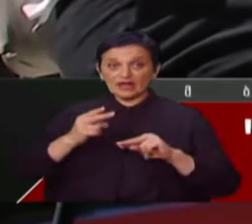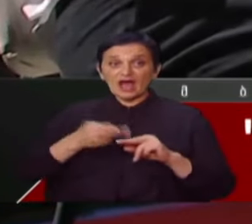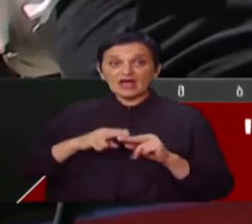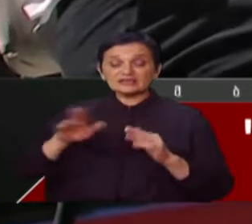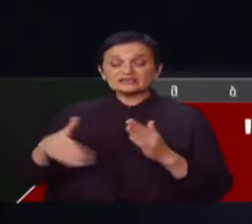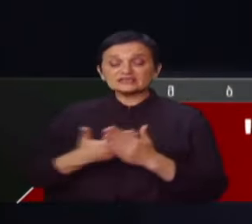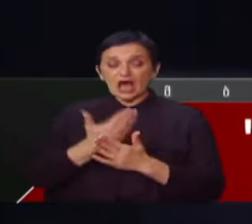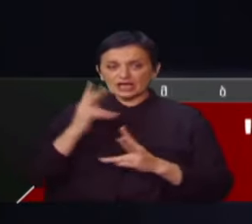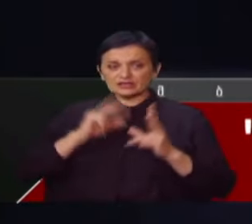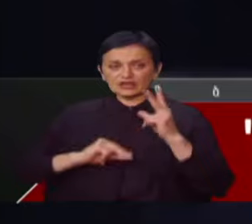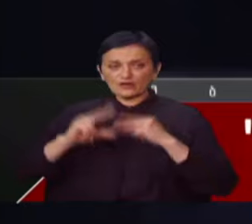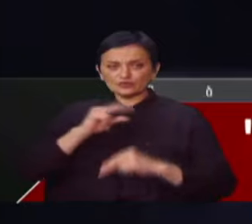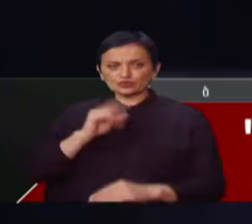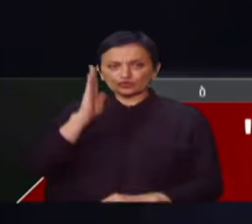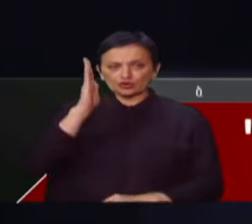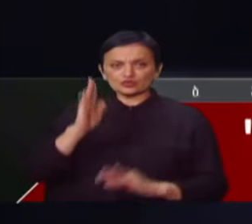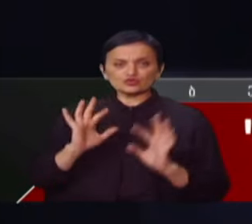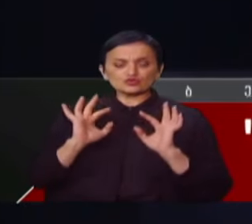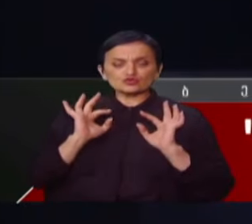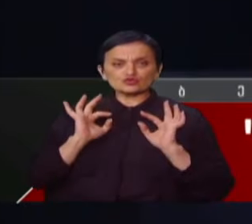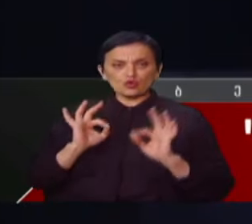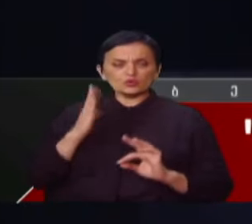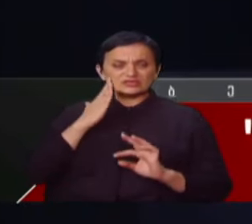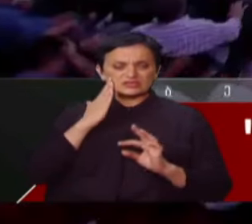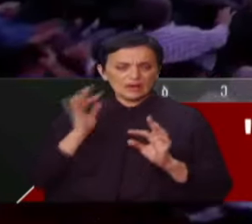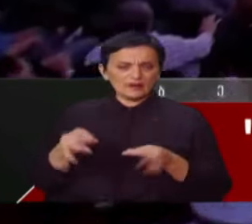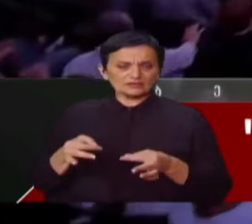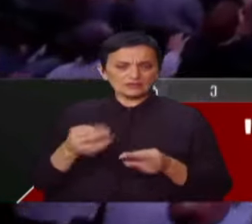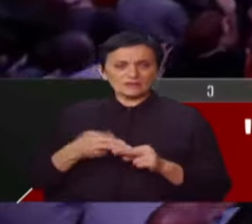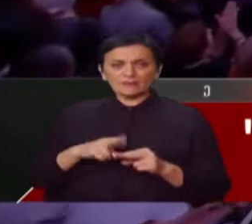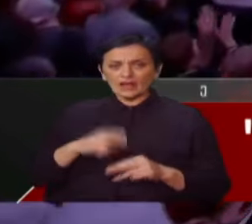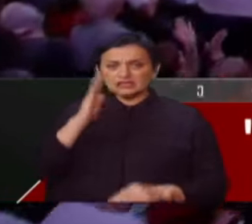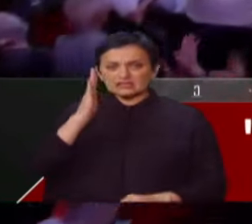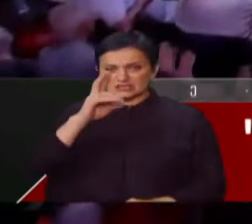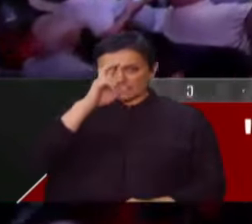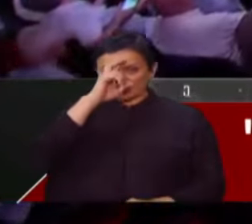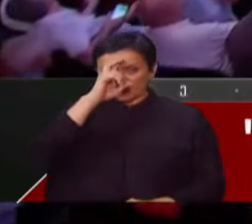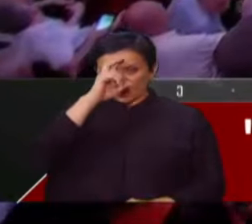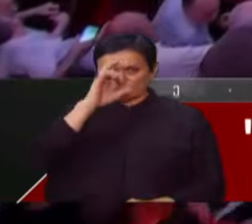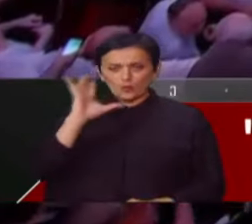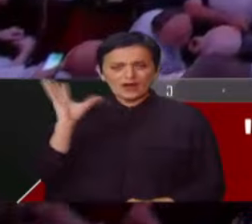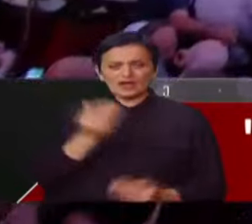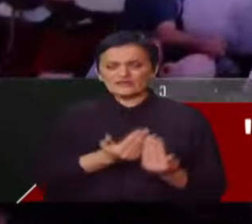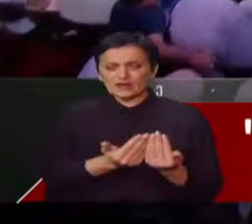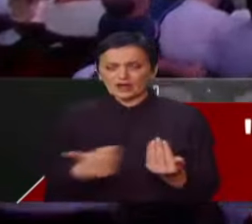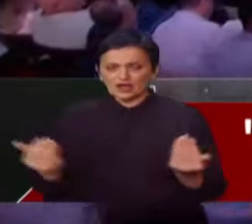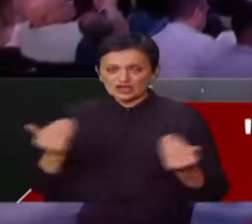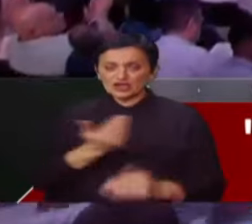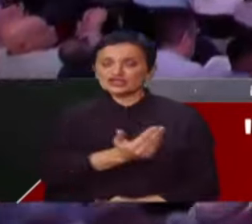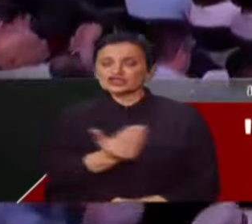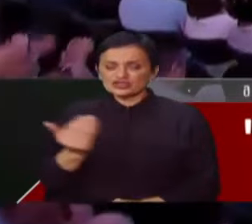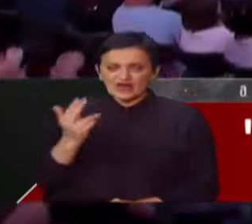ახალი გავითვალისწინოთ, რომ იქნება სწორი და სამართლიანი. ეს იქნება მთავრობა ყველასი, თქვენი